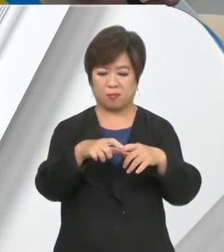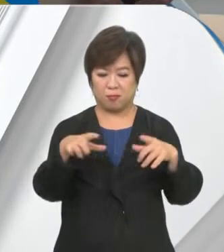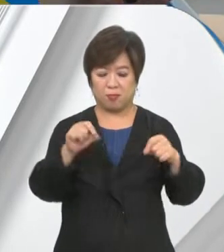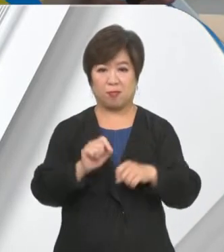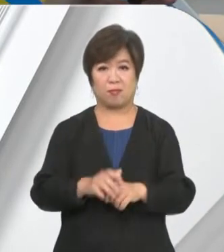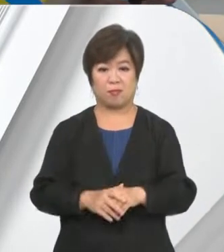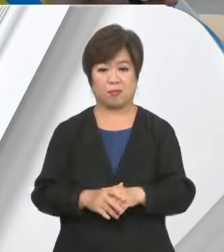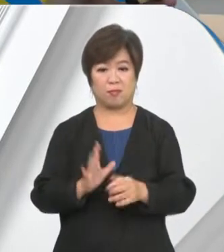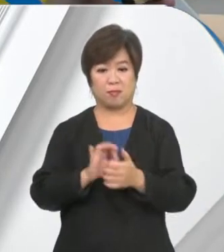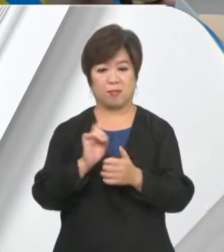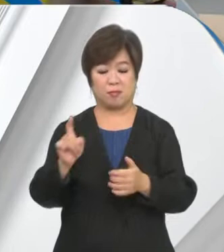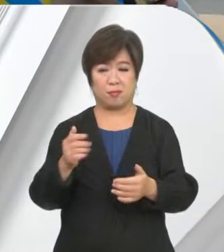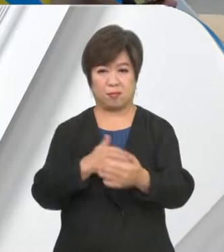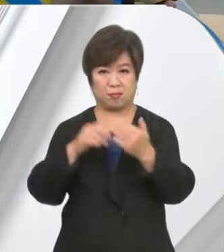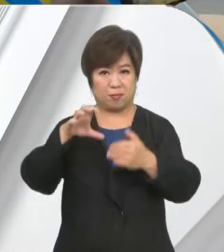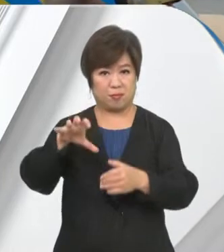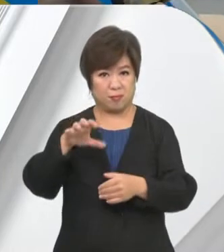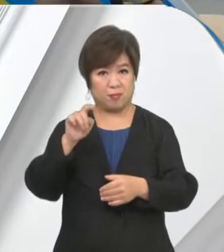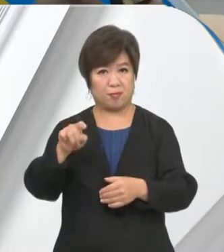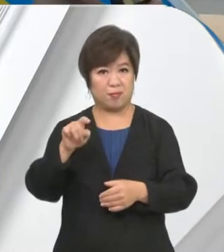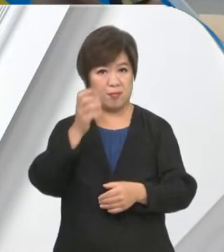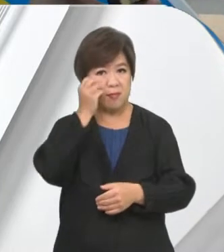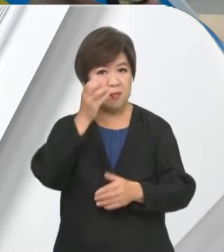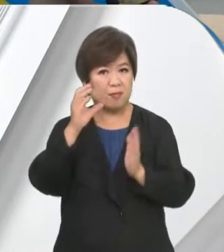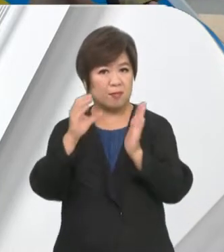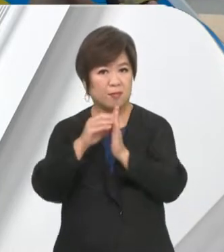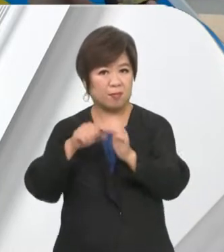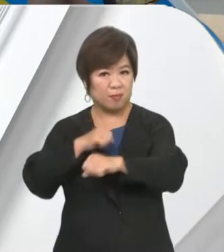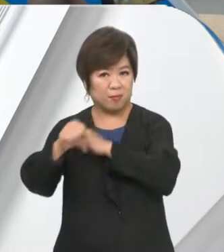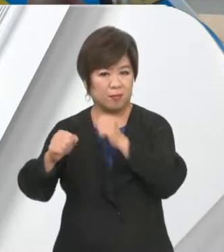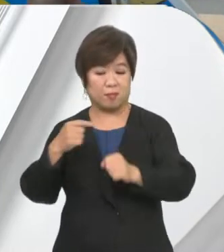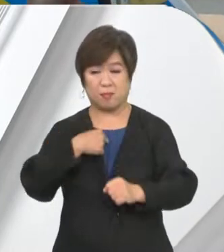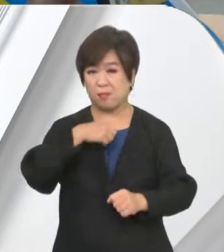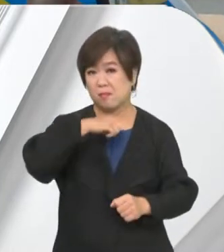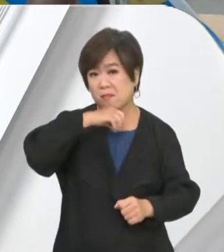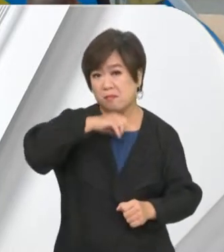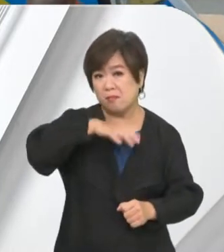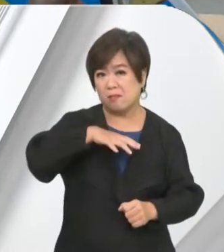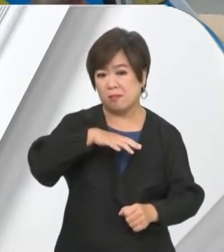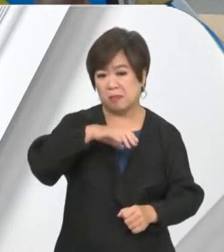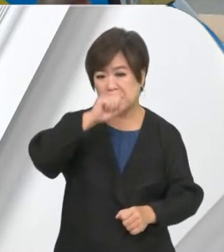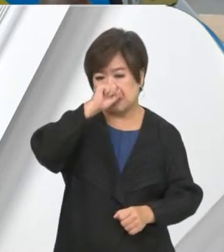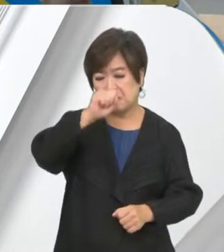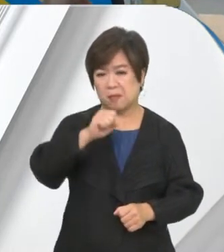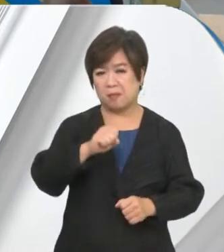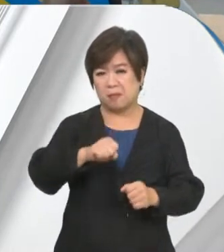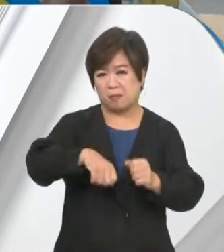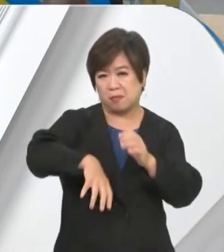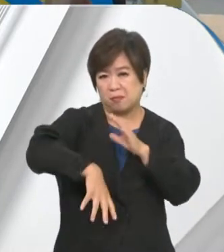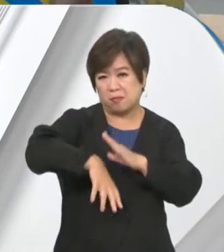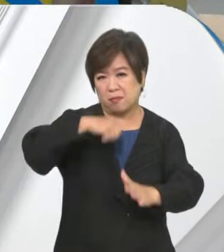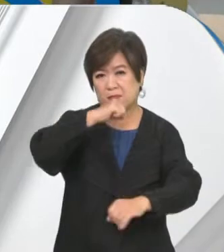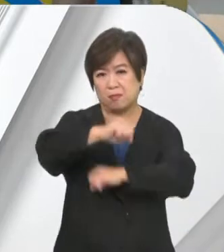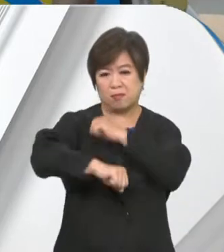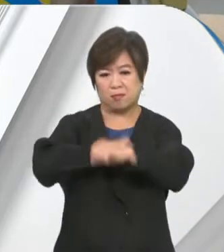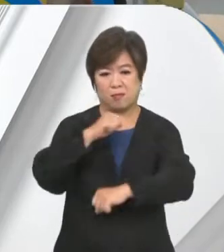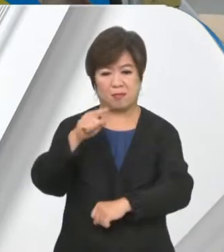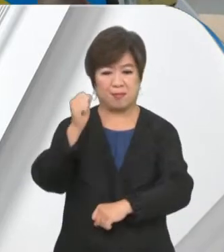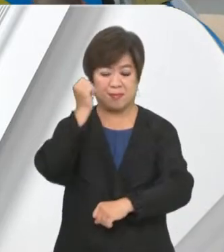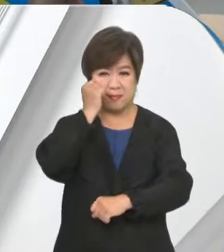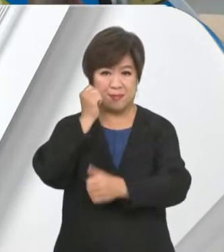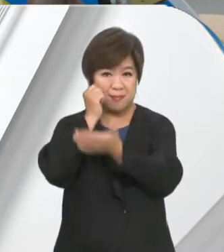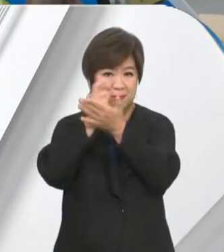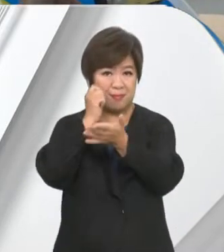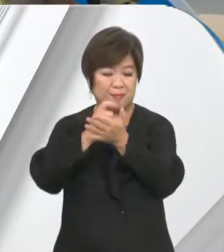交通部观光局的一个活动之后，我们会提出我们屏东县政府非常好的一个抽奖措施哦。记住，越